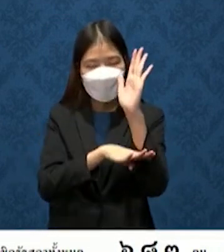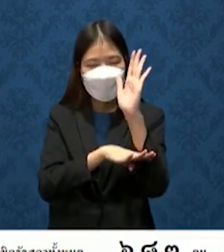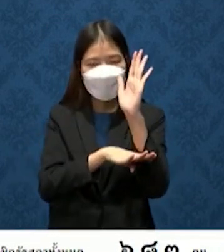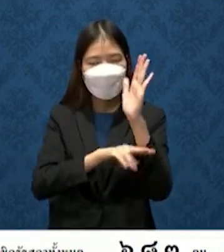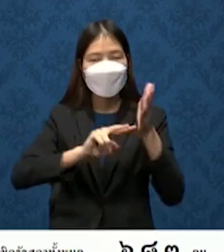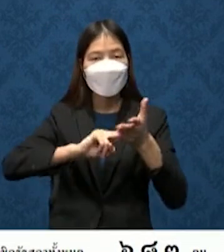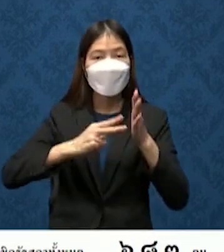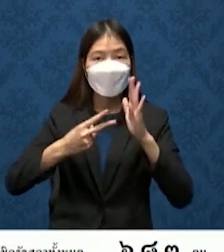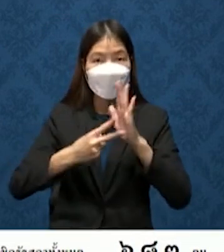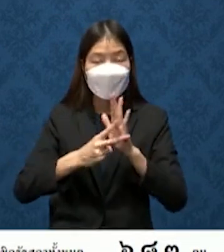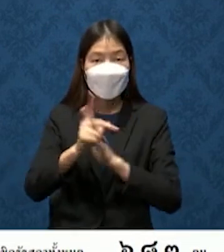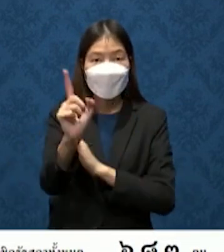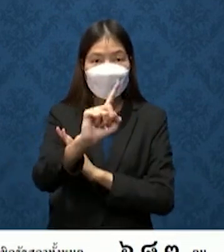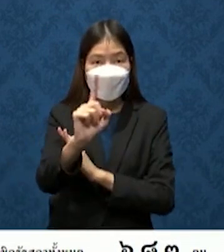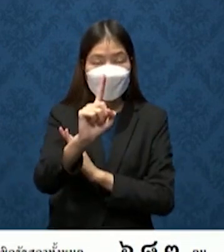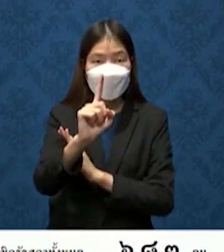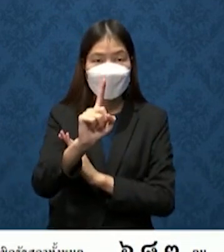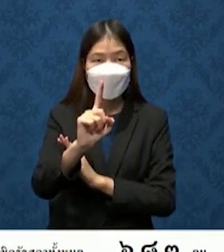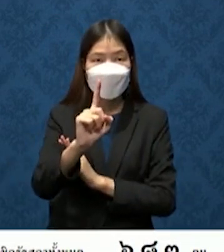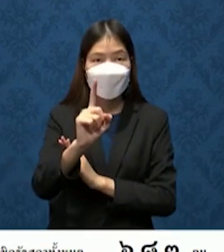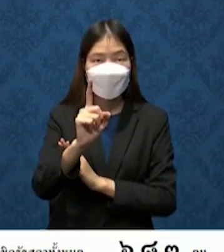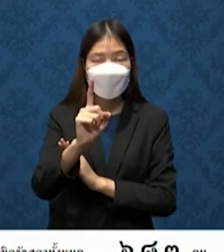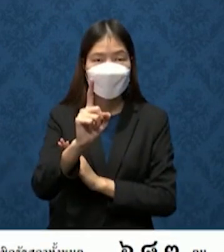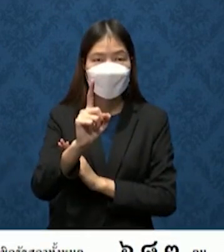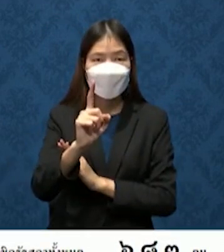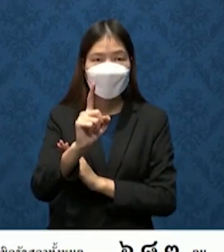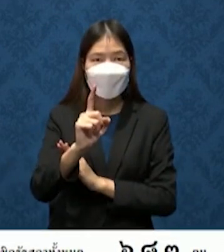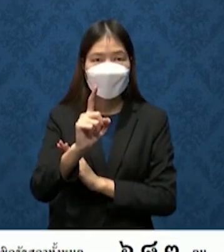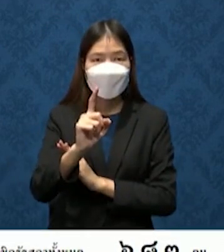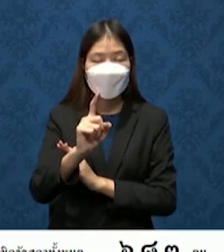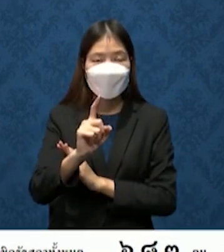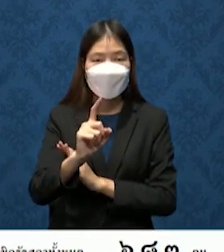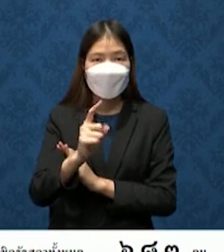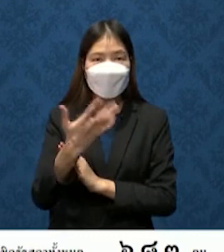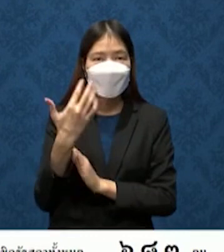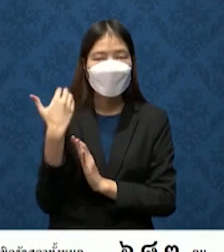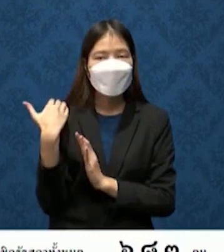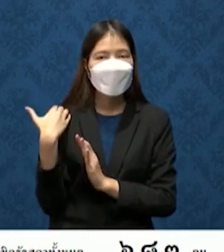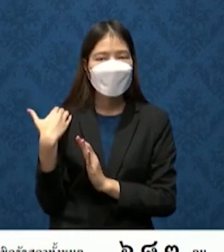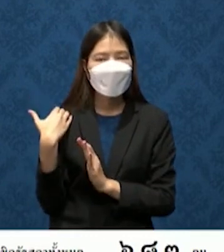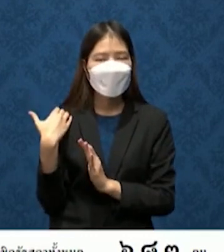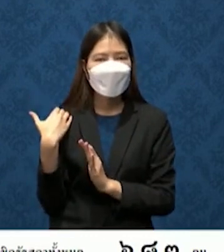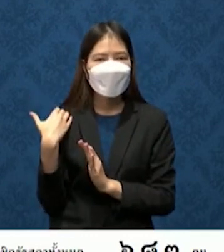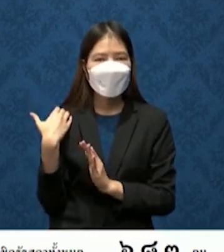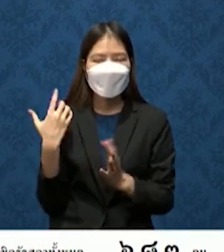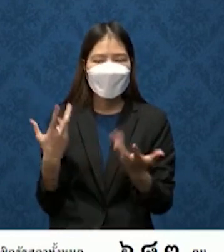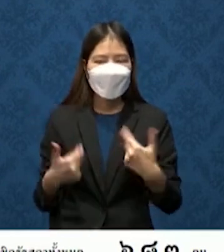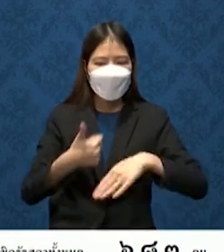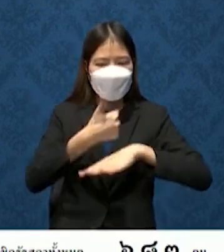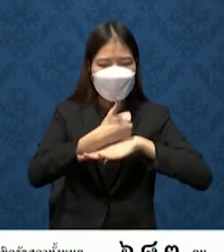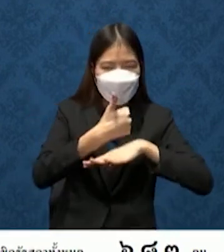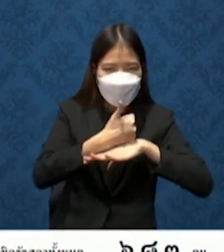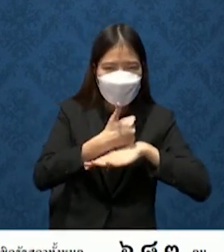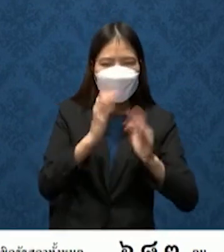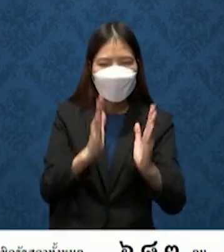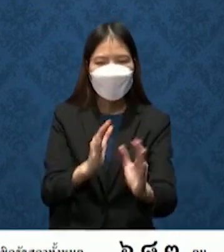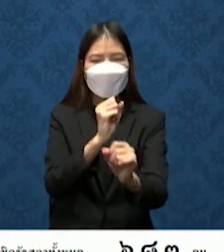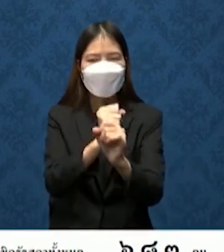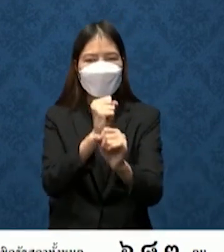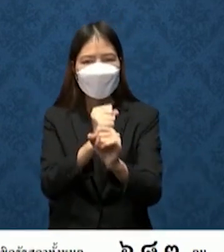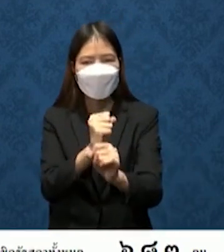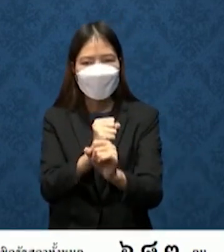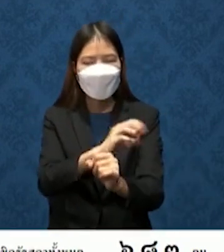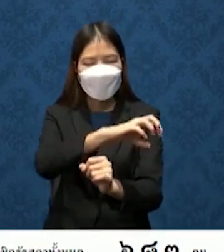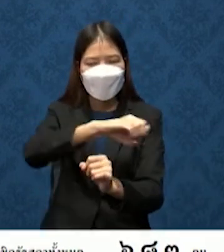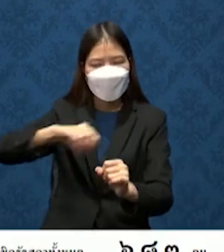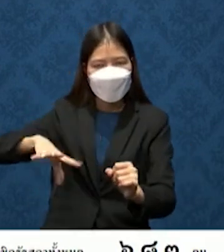้หมายความว่าจะเด็ดประหารชีวิตหน่วยงานและผู้บริหารุคลากร ขลาดการทันที่